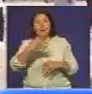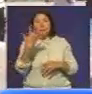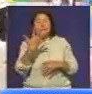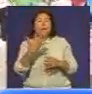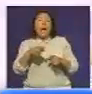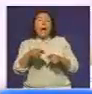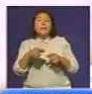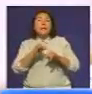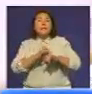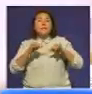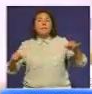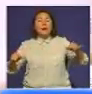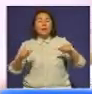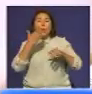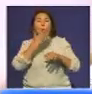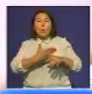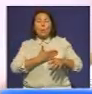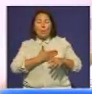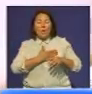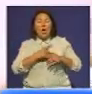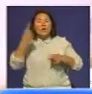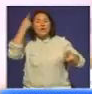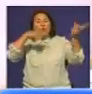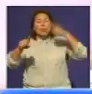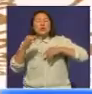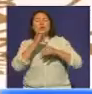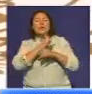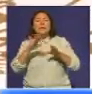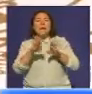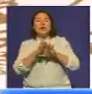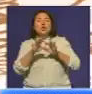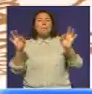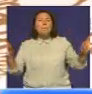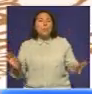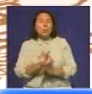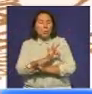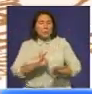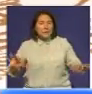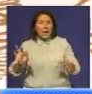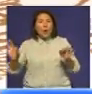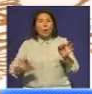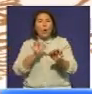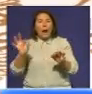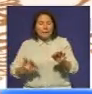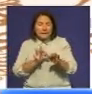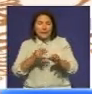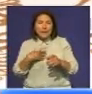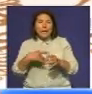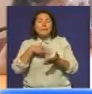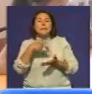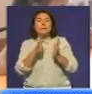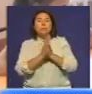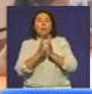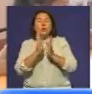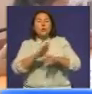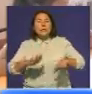Они развивают любовь к творчеству, изобразительному искусству, а также к музыке, спорту и рукоделию. Центр призывает детей